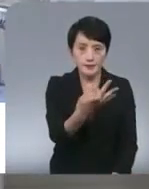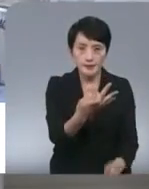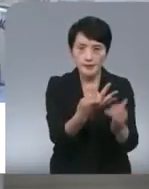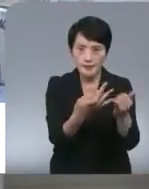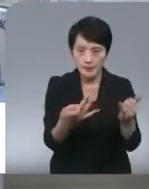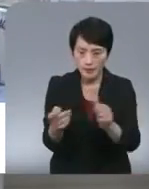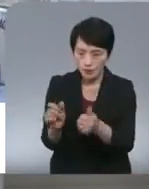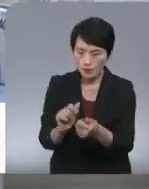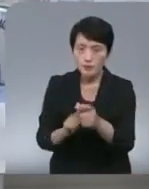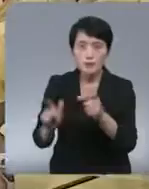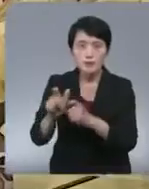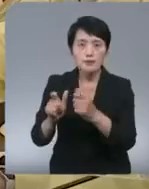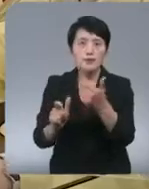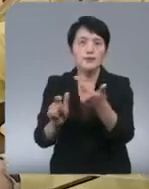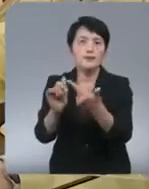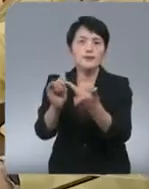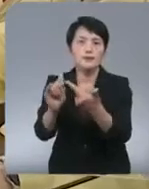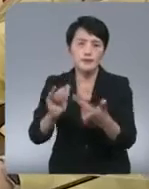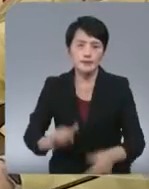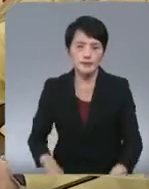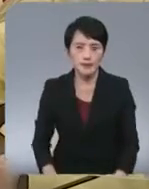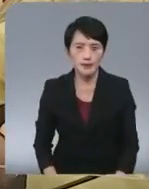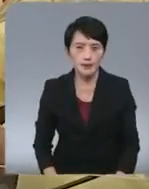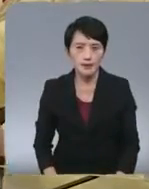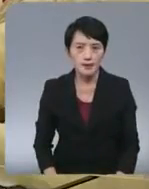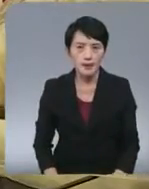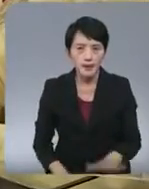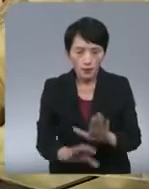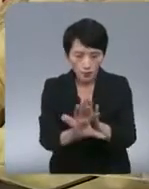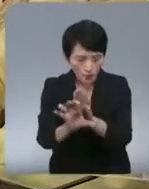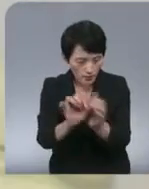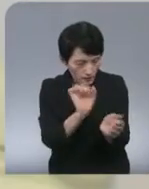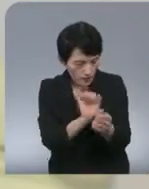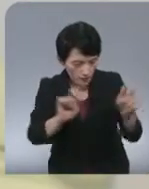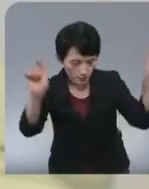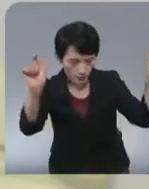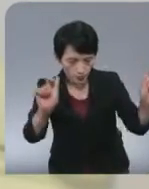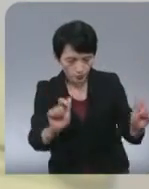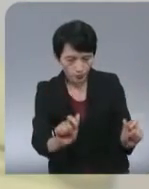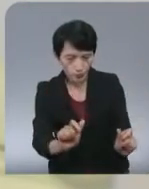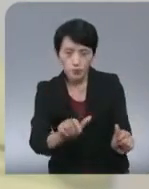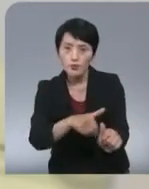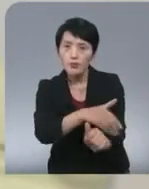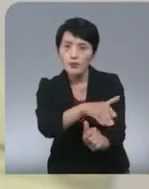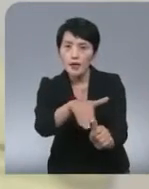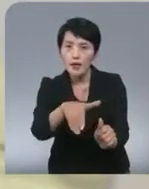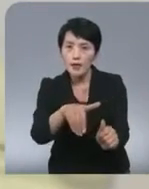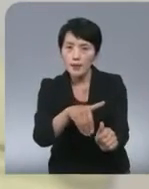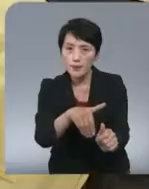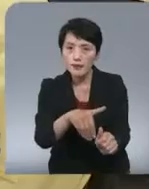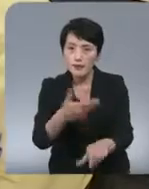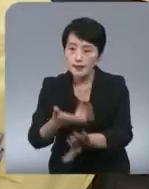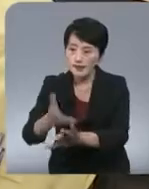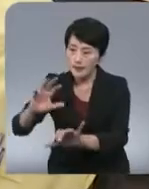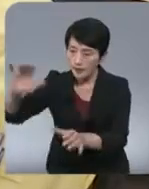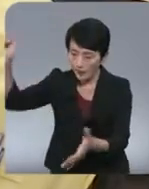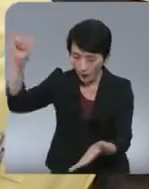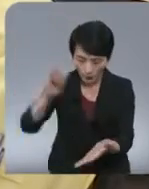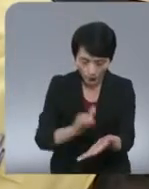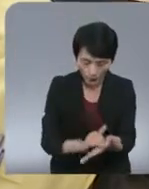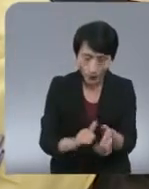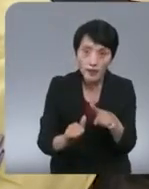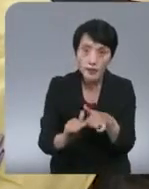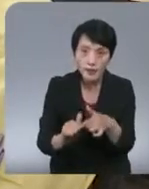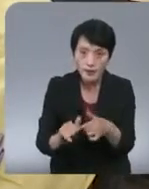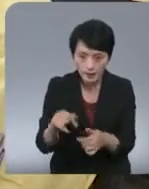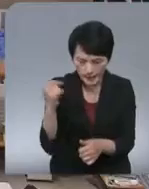效抗体组合药物伊布西日德。以八日零时为准，韩国新增13358例新冠确